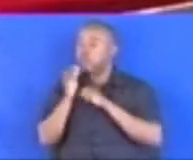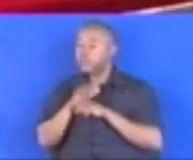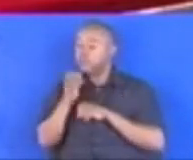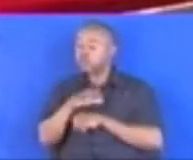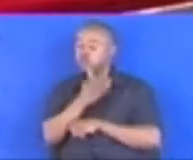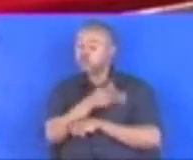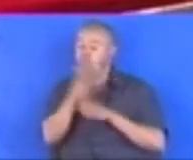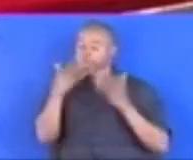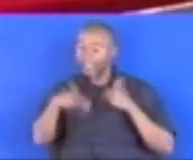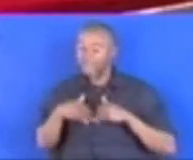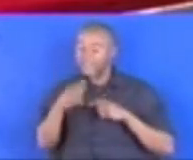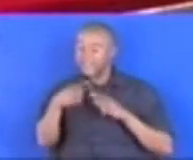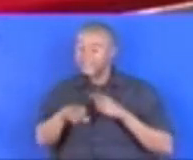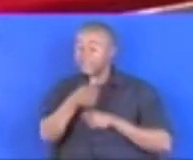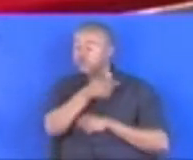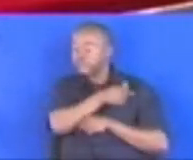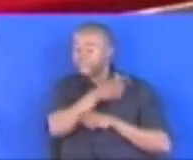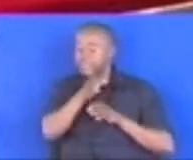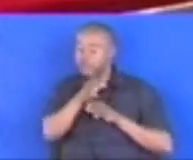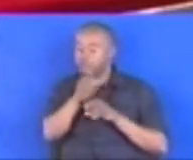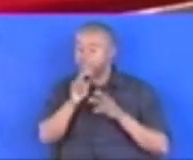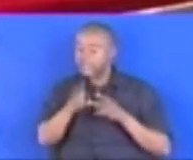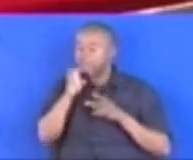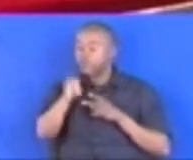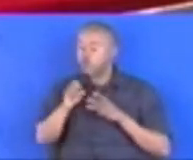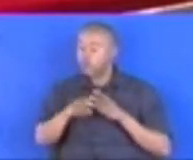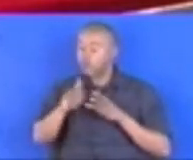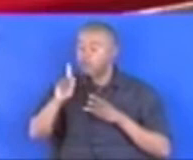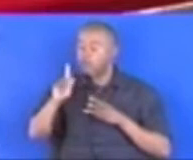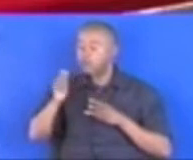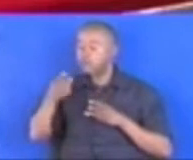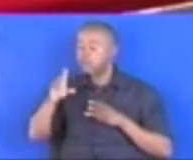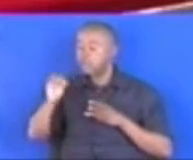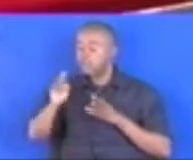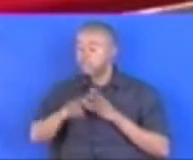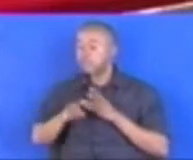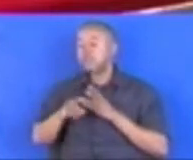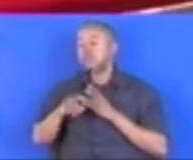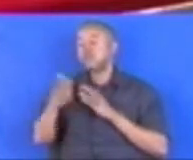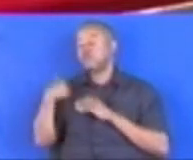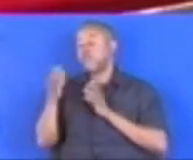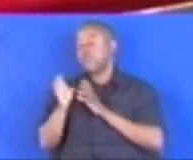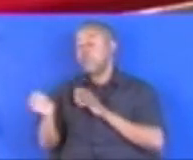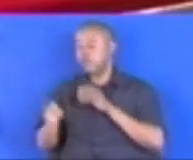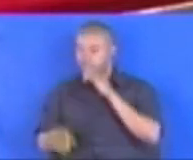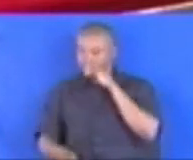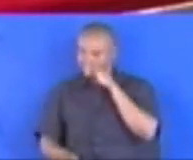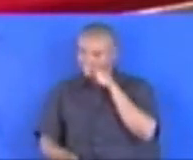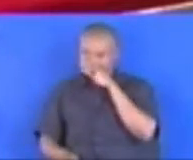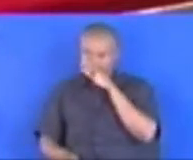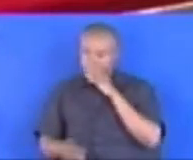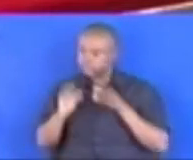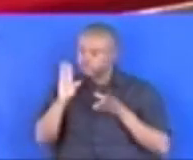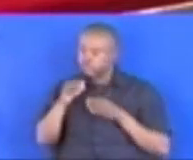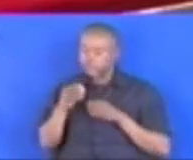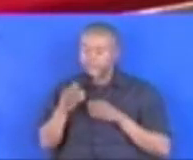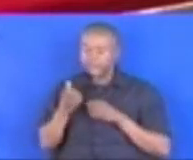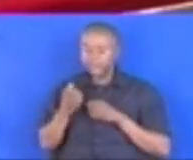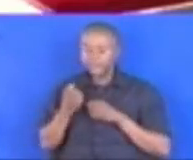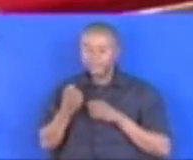huduma za afya katika hospitali za rufaa za mikoa, kanda na maalum. Hapa jumla ya shilingi